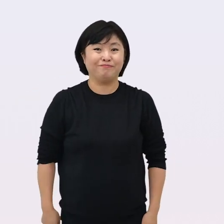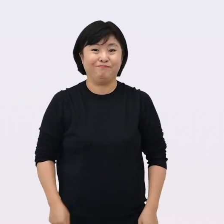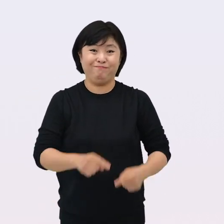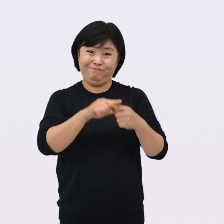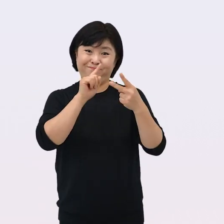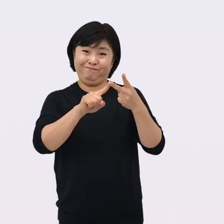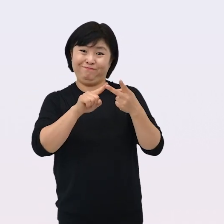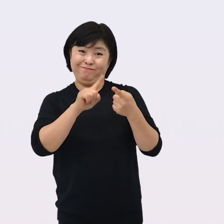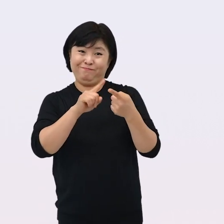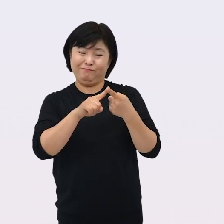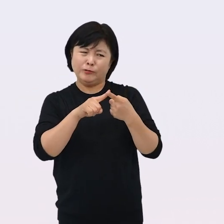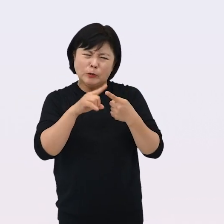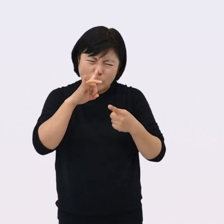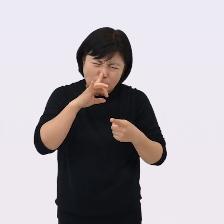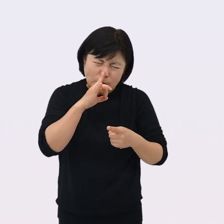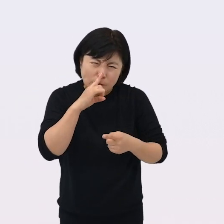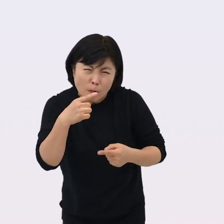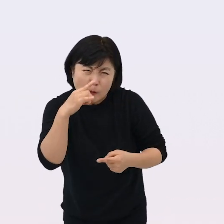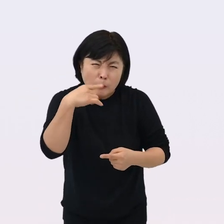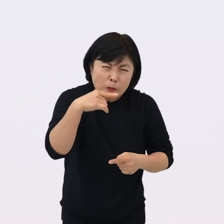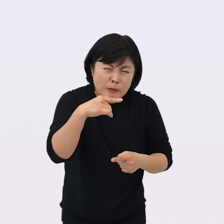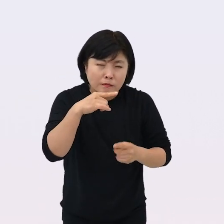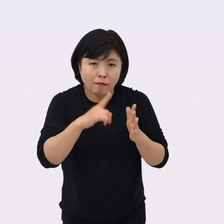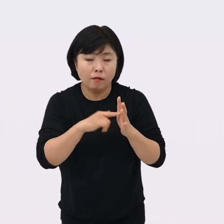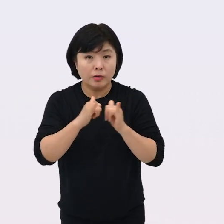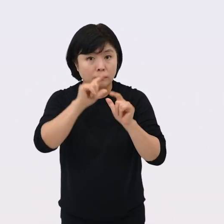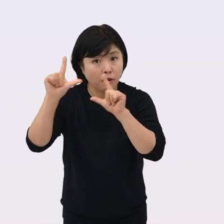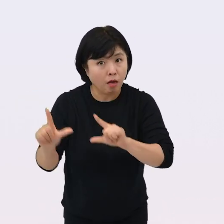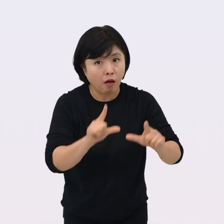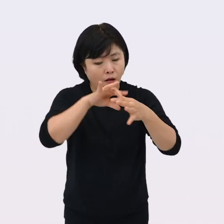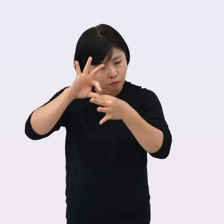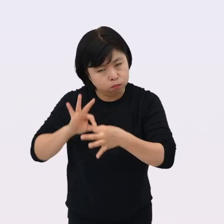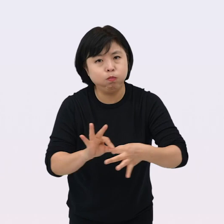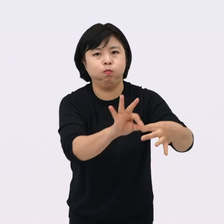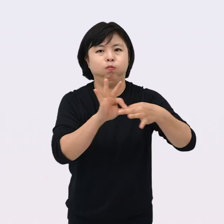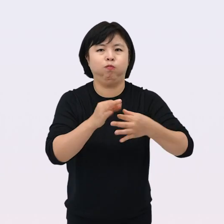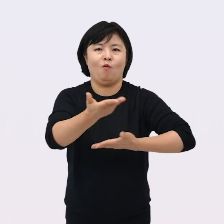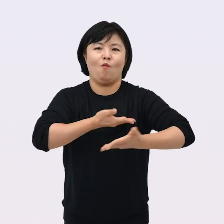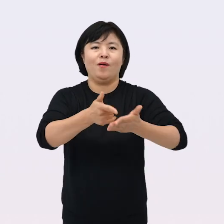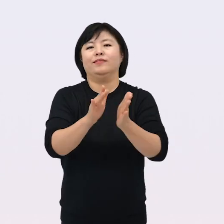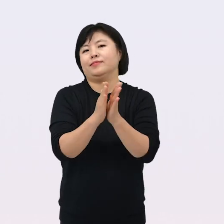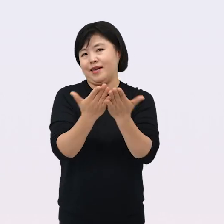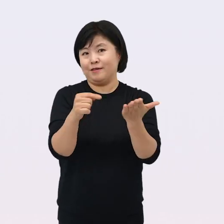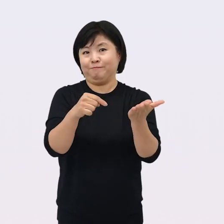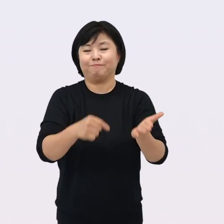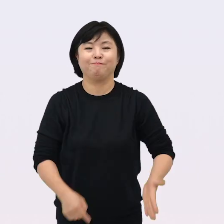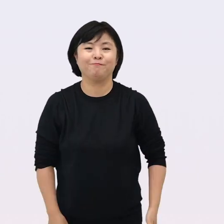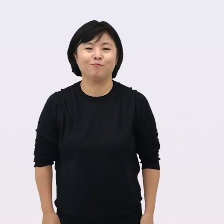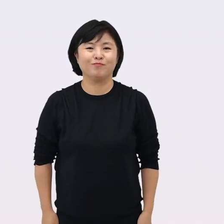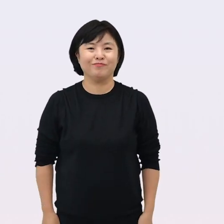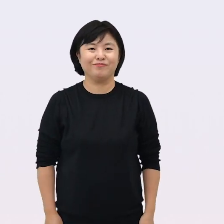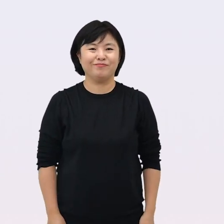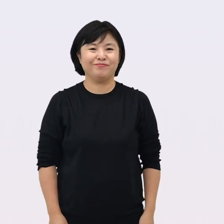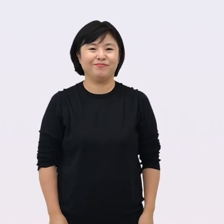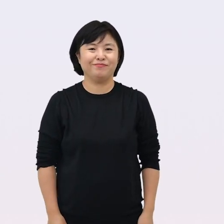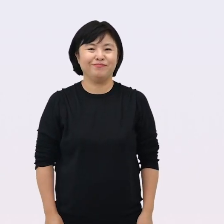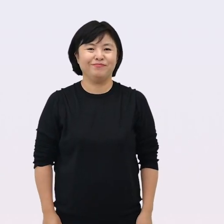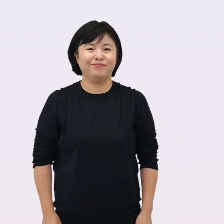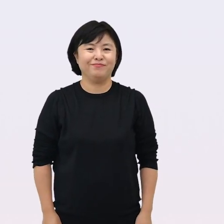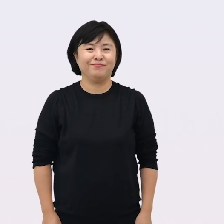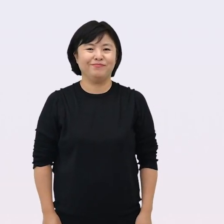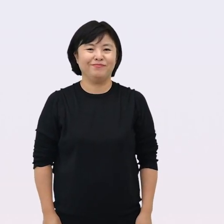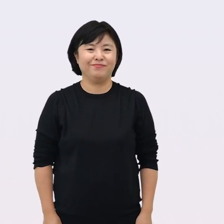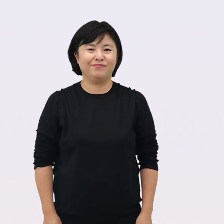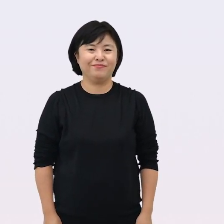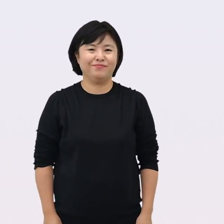두 가지를 알려줌으로써 탐구의 길로 좀 인생을 발을 들일 수 있게 공유하는 책입니다.